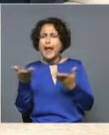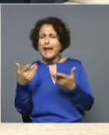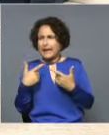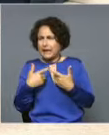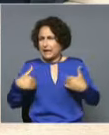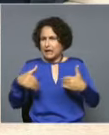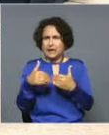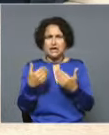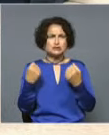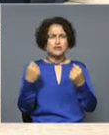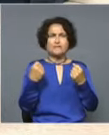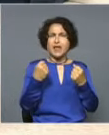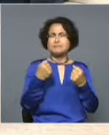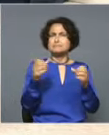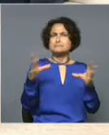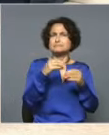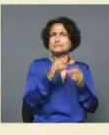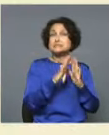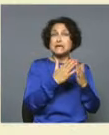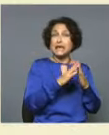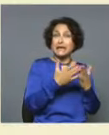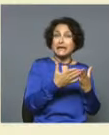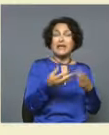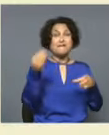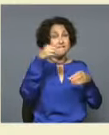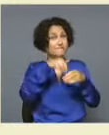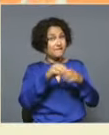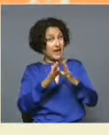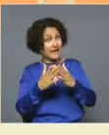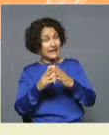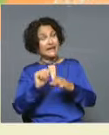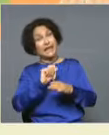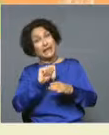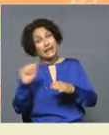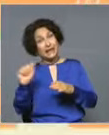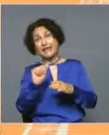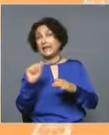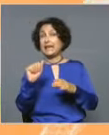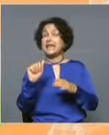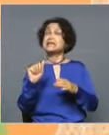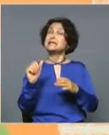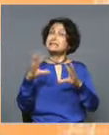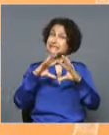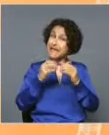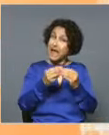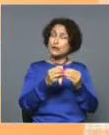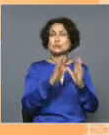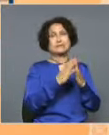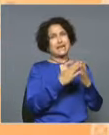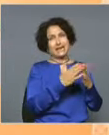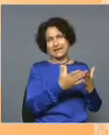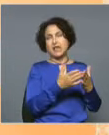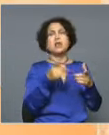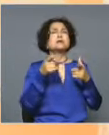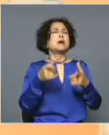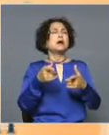като че ли получават друг отговор. Тук, с книгите или в книгите? И с книгите, и в тях. Тук героя, всеки